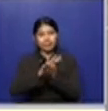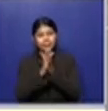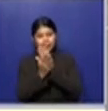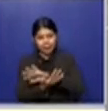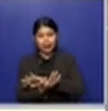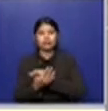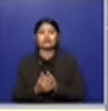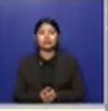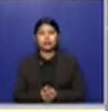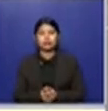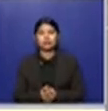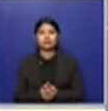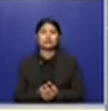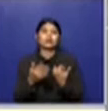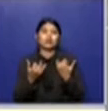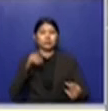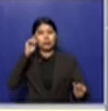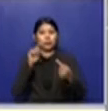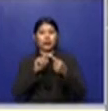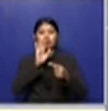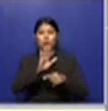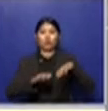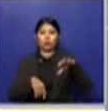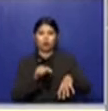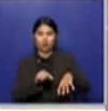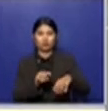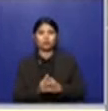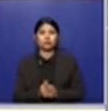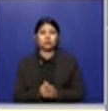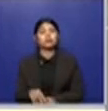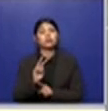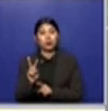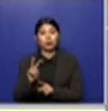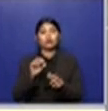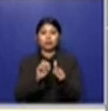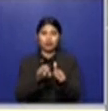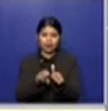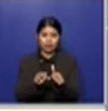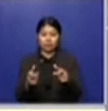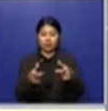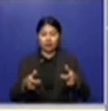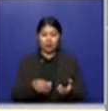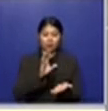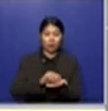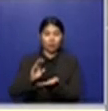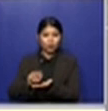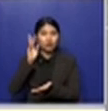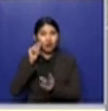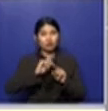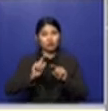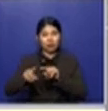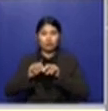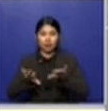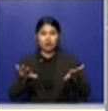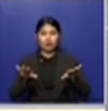นะครับตามภารกิจขององค์กรนะครับสองควรแนะนำส่งรายงานข้อมูลข่าวสารที่เ